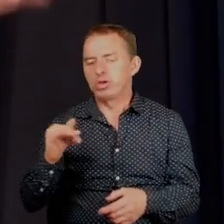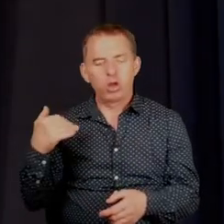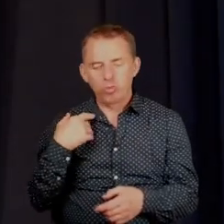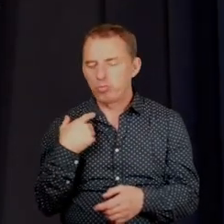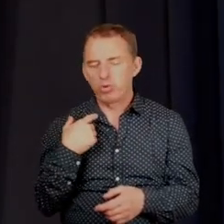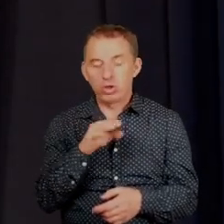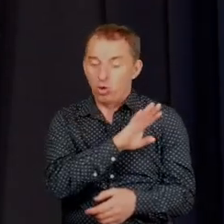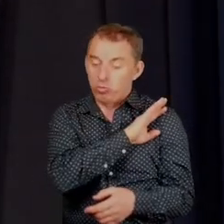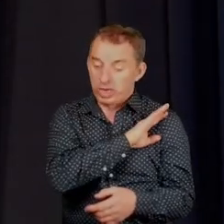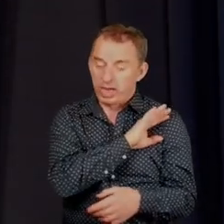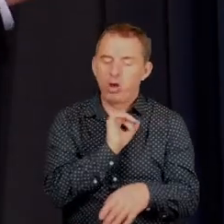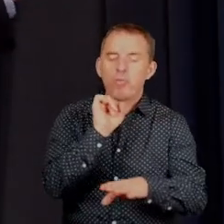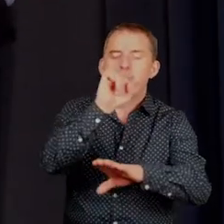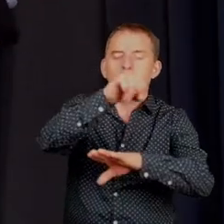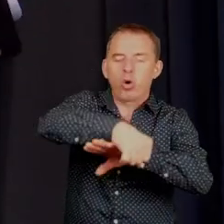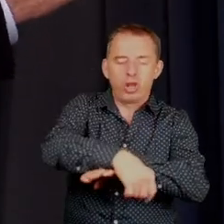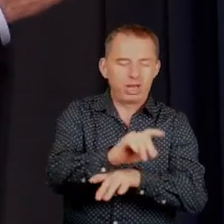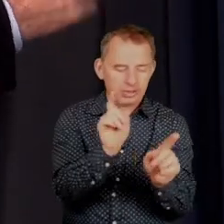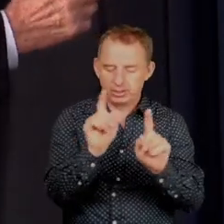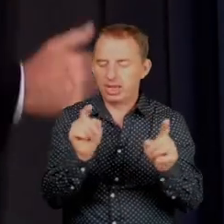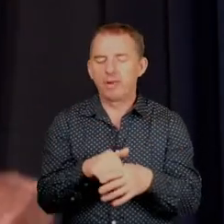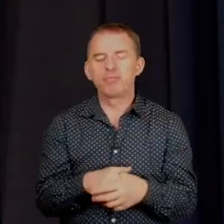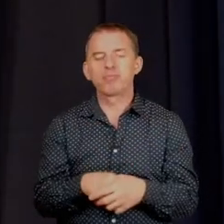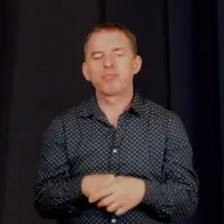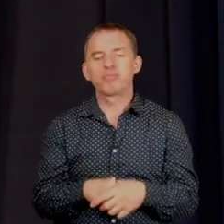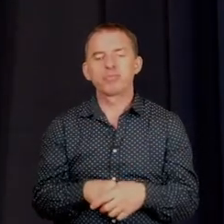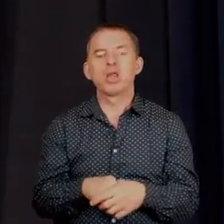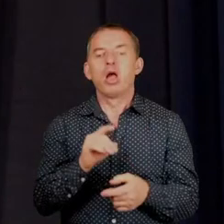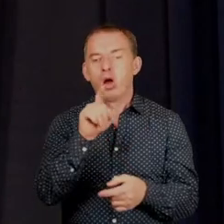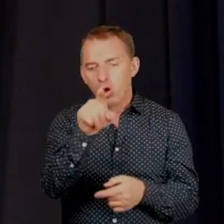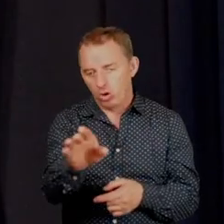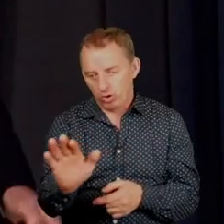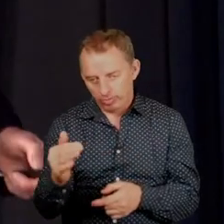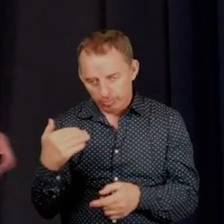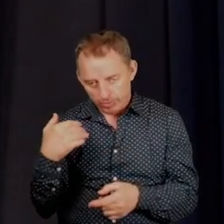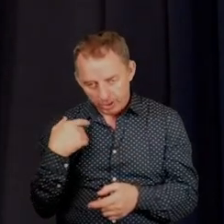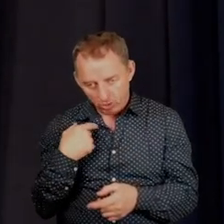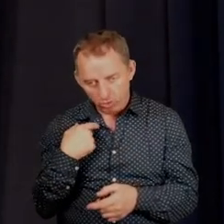He was buoyed up by the promise of Christ's return.